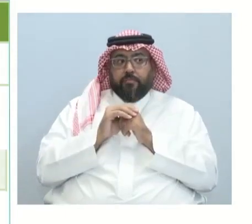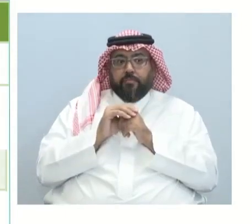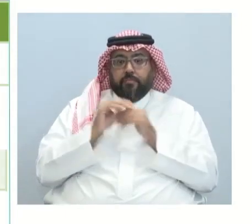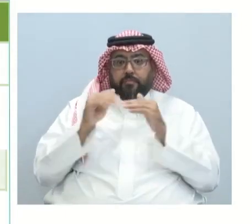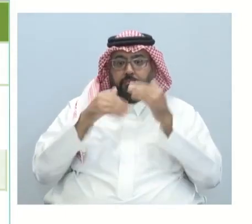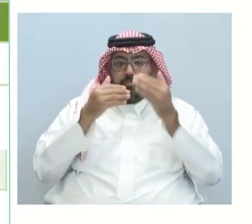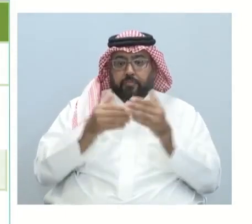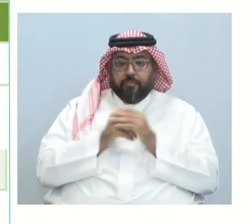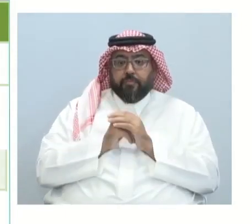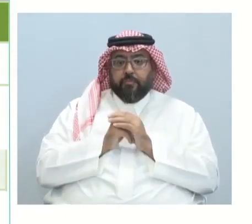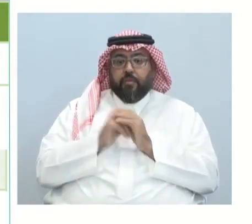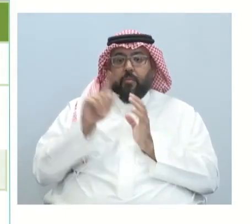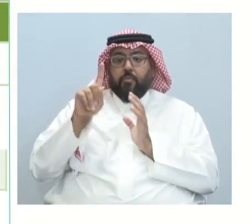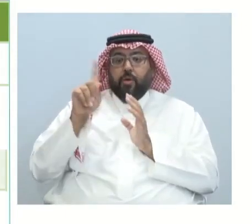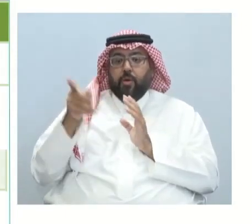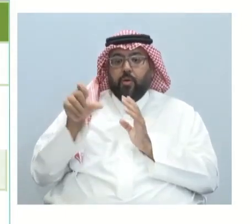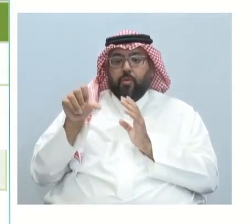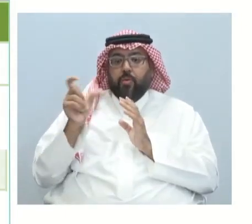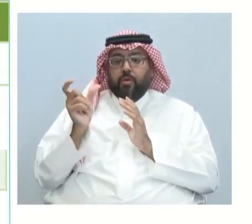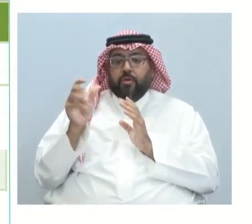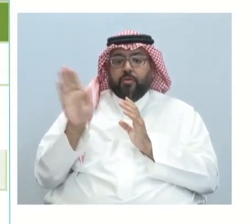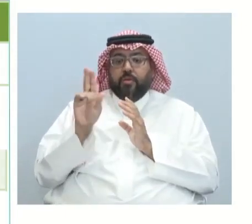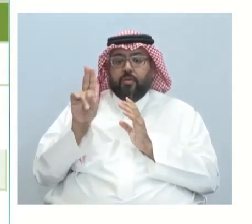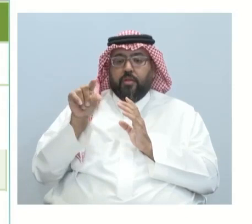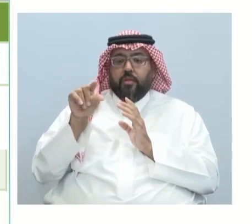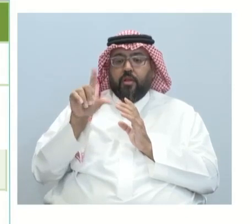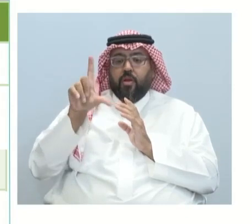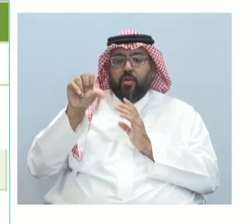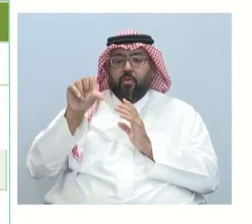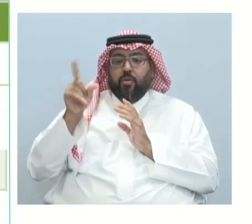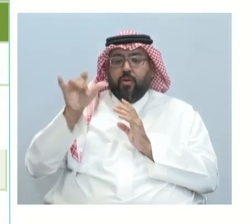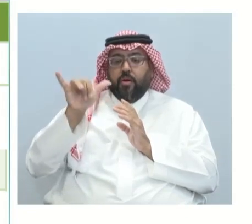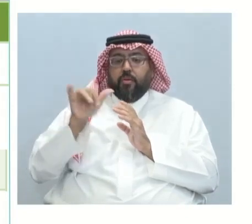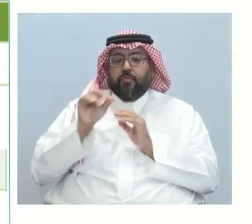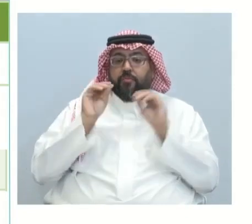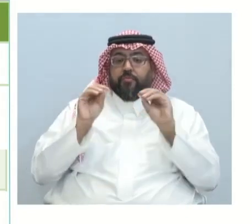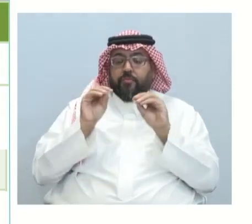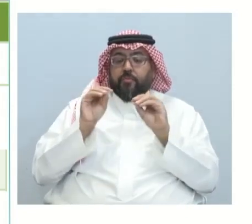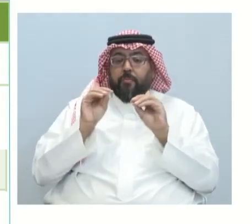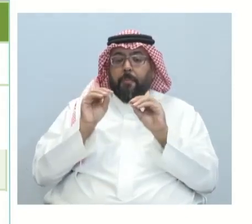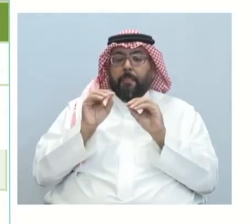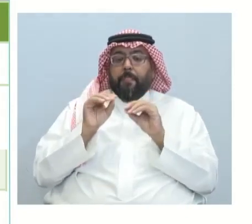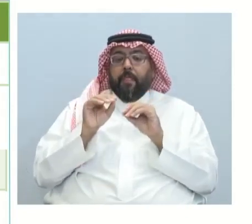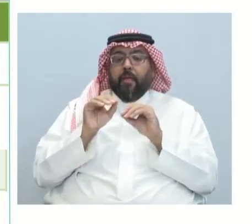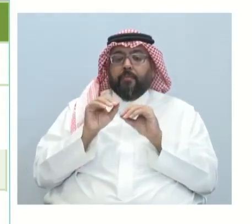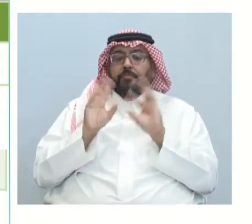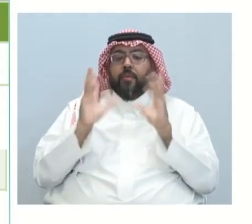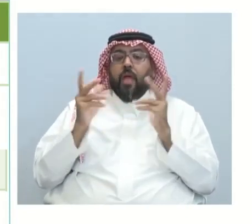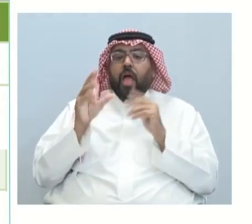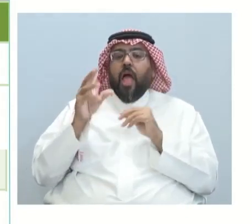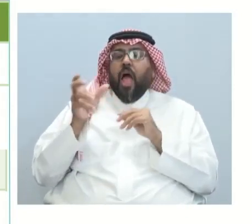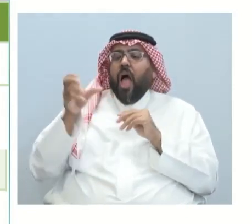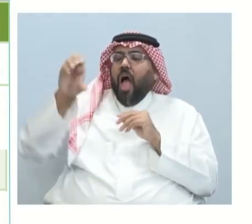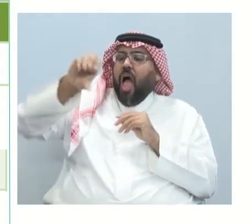بعد ذلك برونيستد لوري في لوري ذكر بان في تعريف الحمض هو ماده